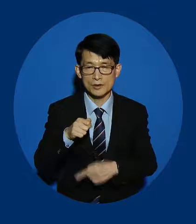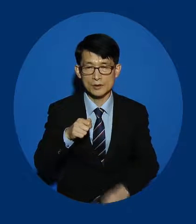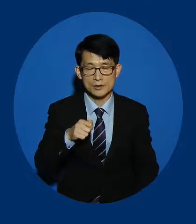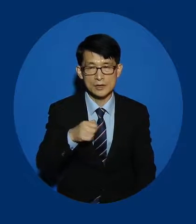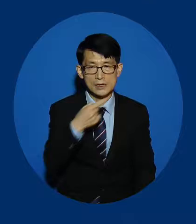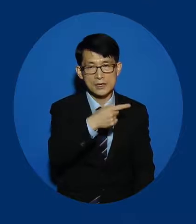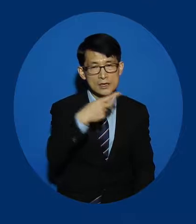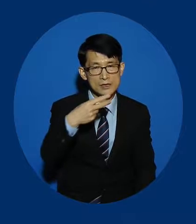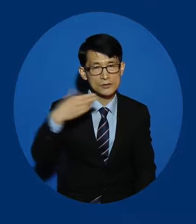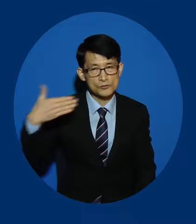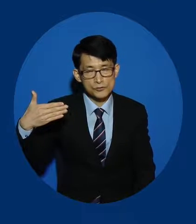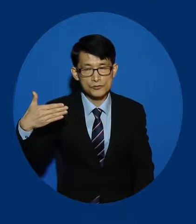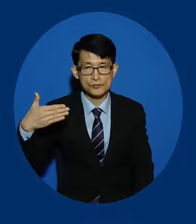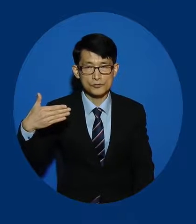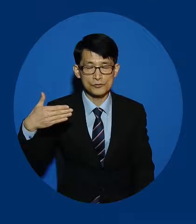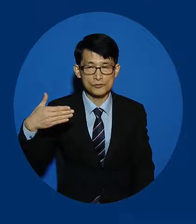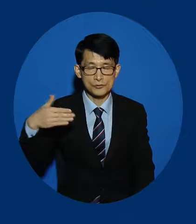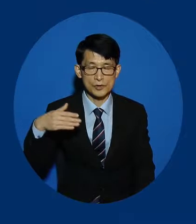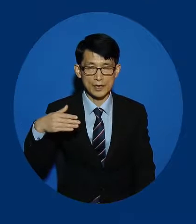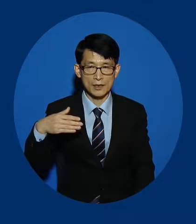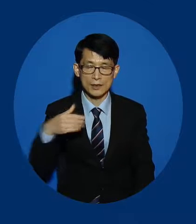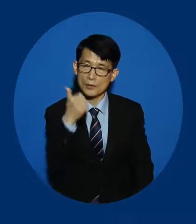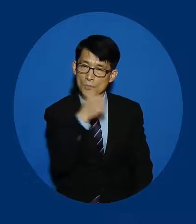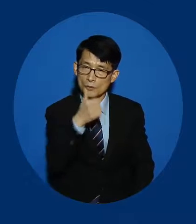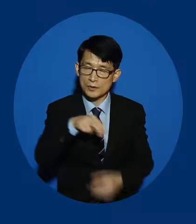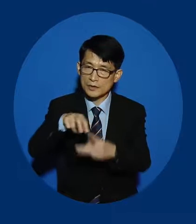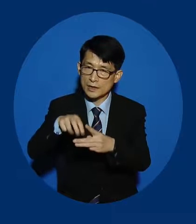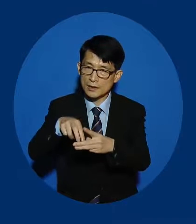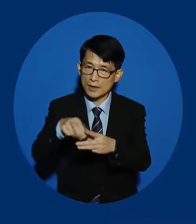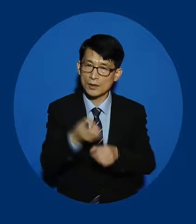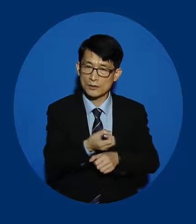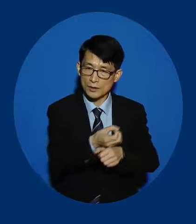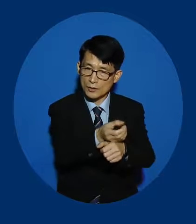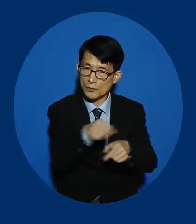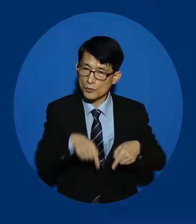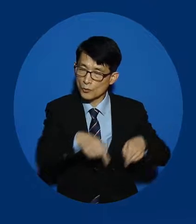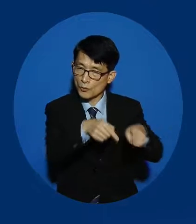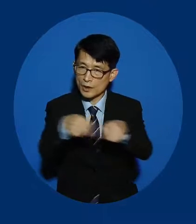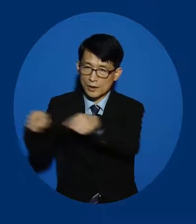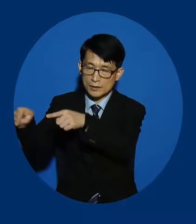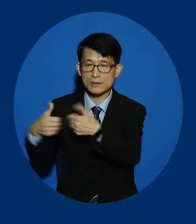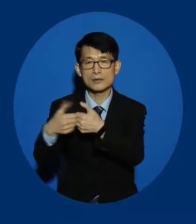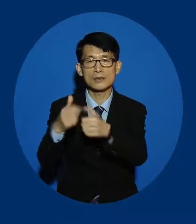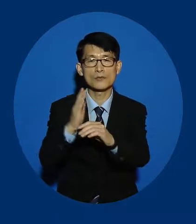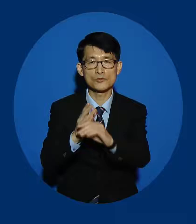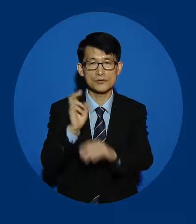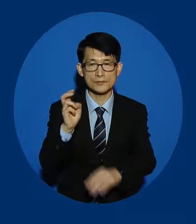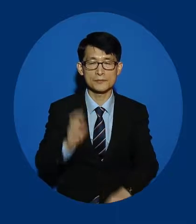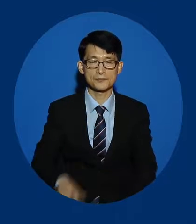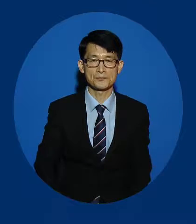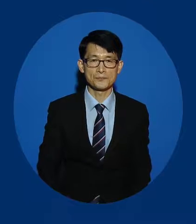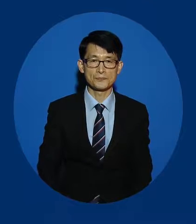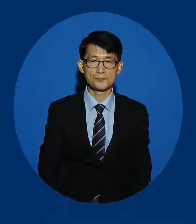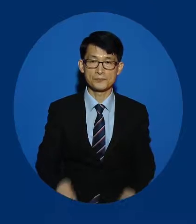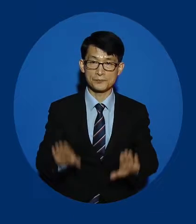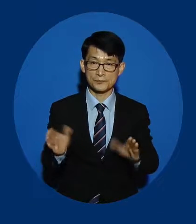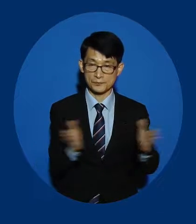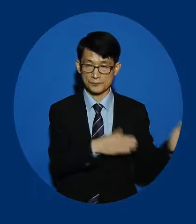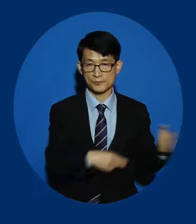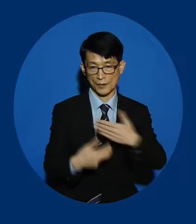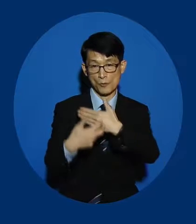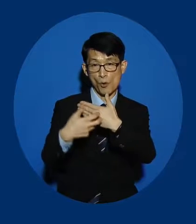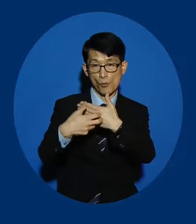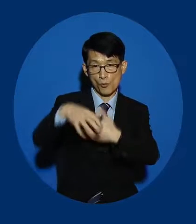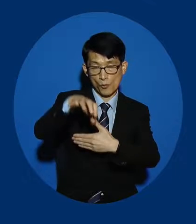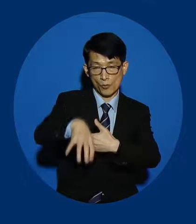어느 정도의 이 상담은 좀 지원하고 있습니다. 그리고 이건 누적된 문제인데 이 병원에서